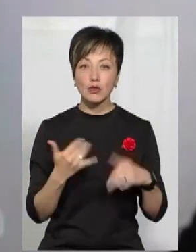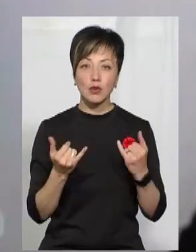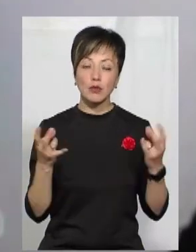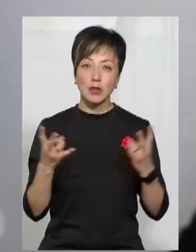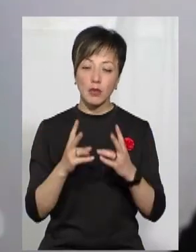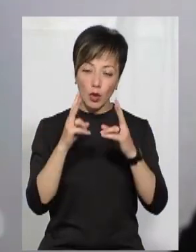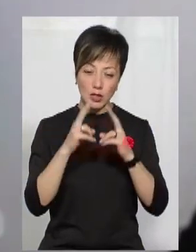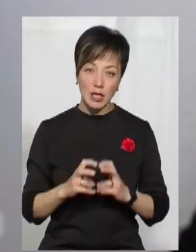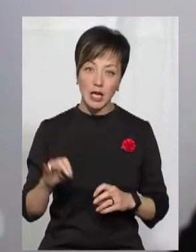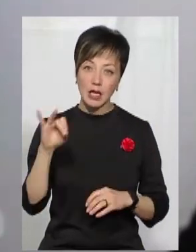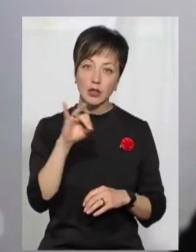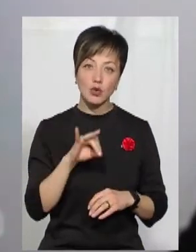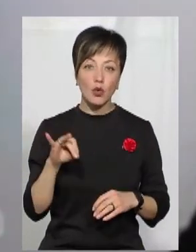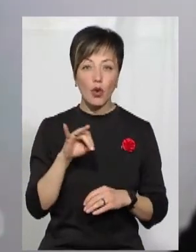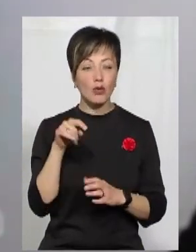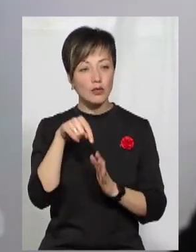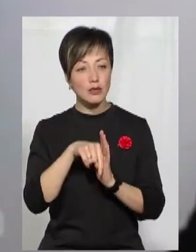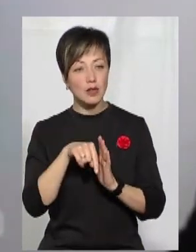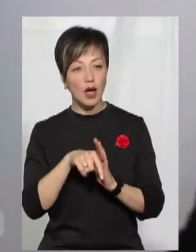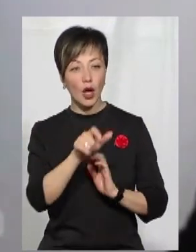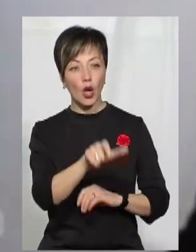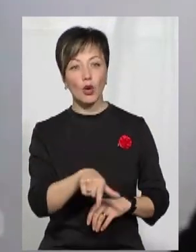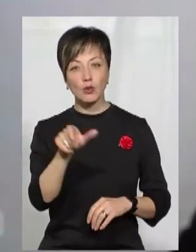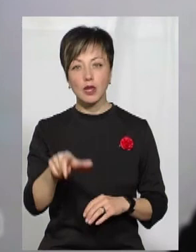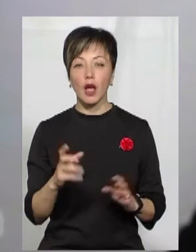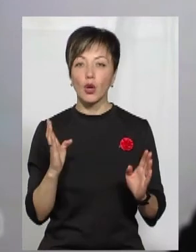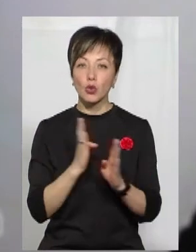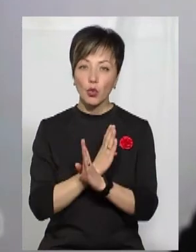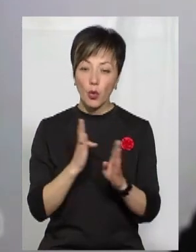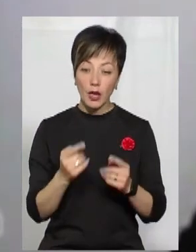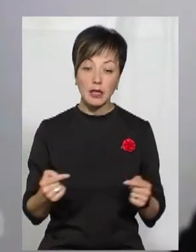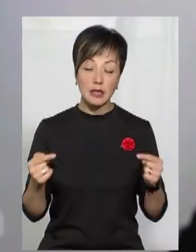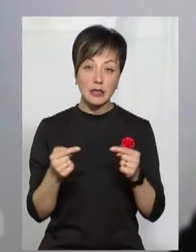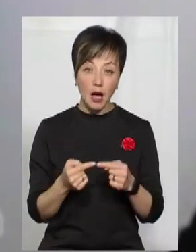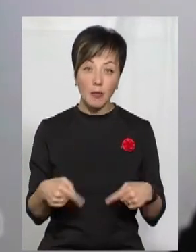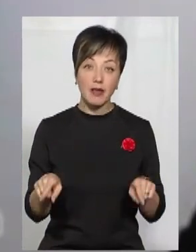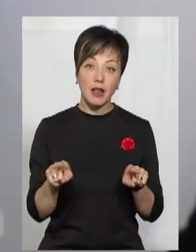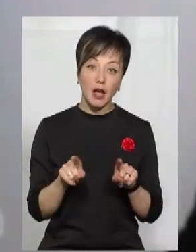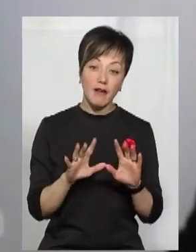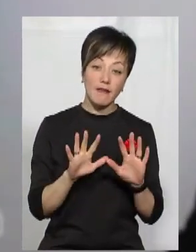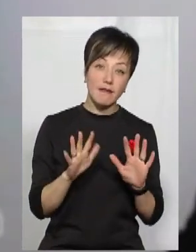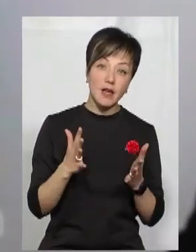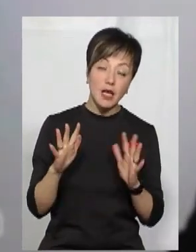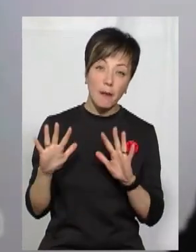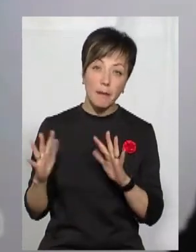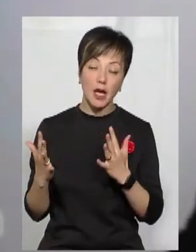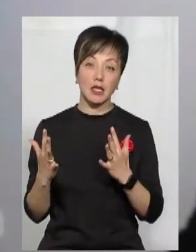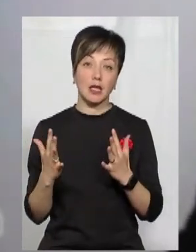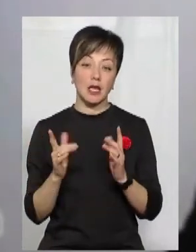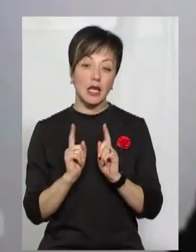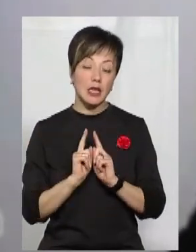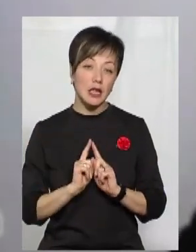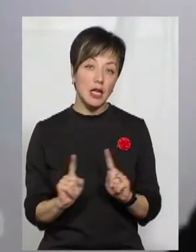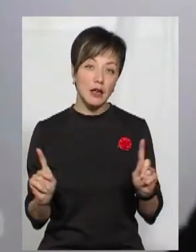потрібно розглядати історію зі сторони людських доль. І саме ось такі або якісь випадки